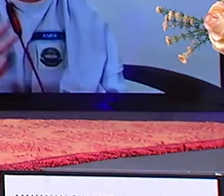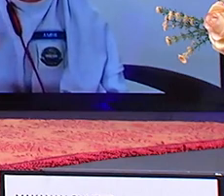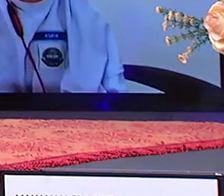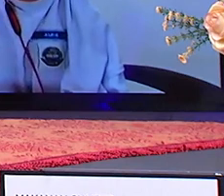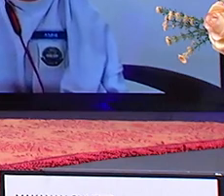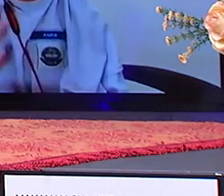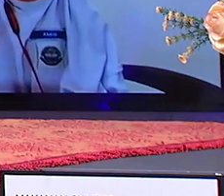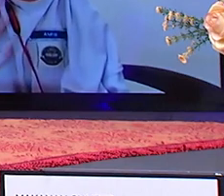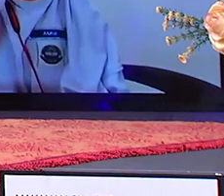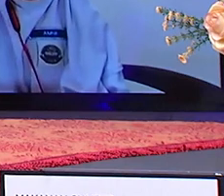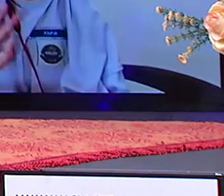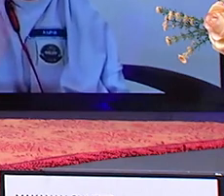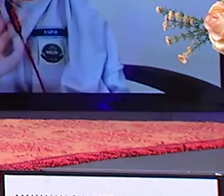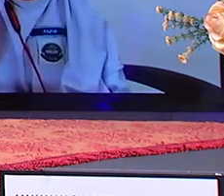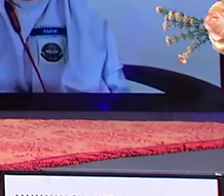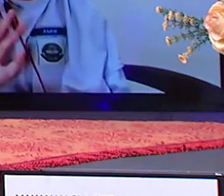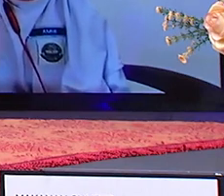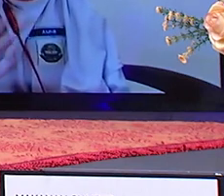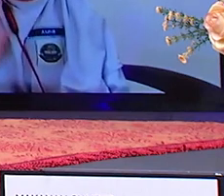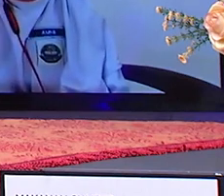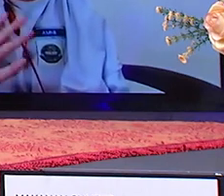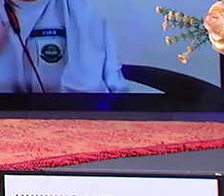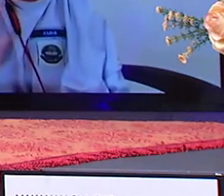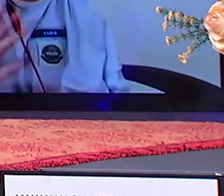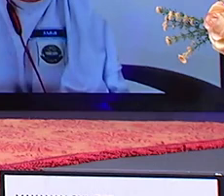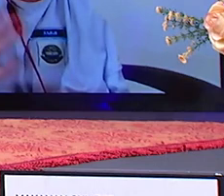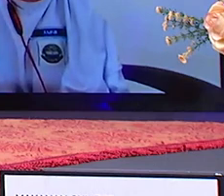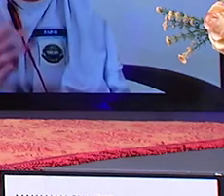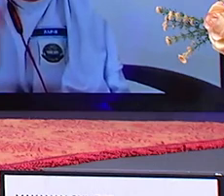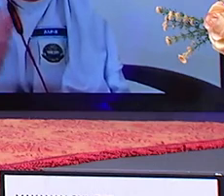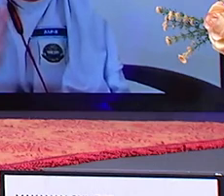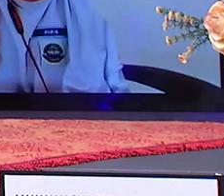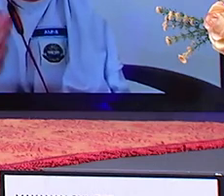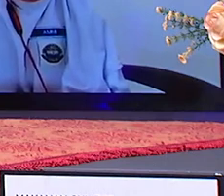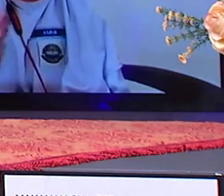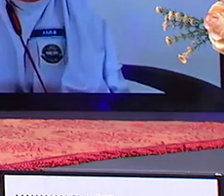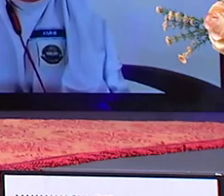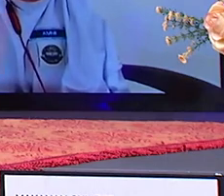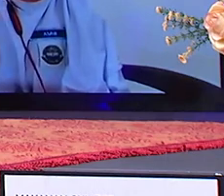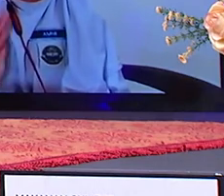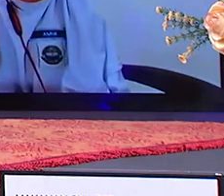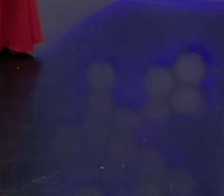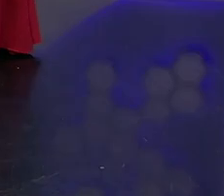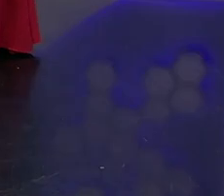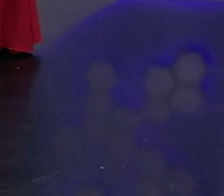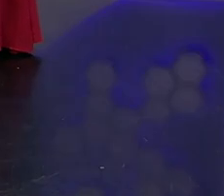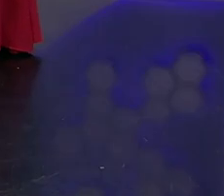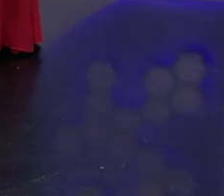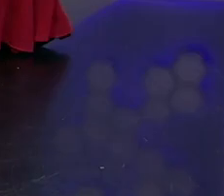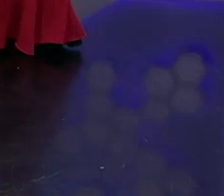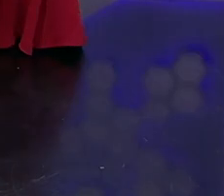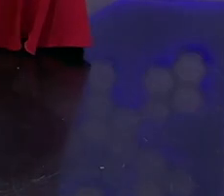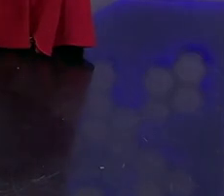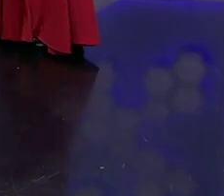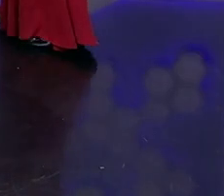sebelum kita mengakhiri cikgu, kita nak say bye-bye dekat kita punya penonton. Aha. Kita minum air jus oreh tadi, cikgu boleh cikgu? Nak jus oreh lagi,